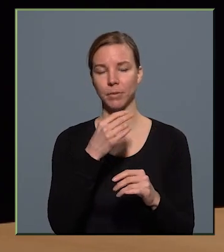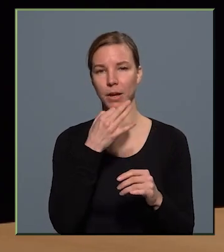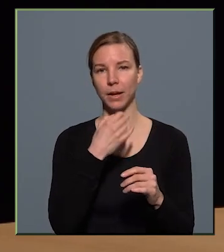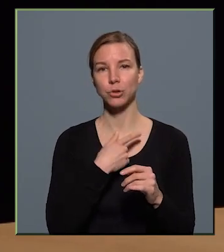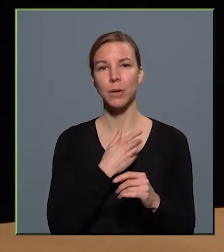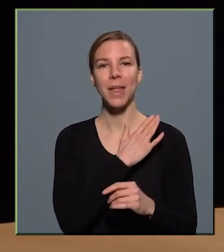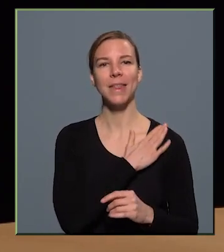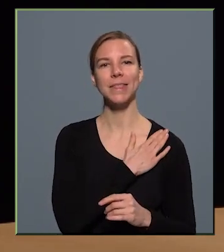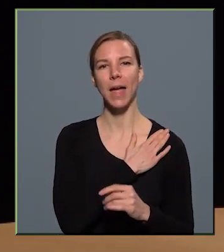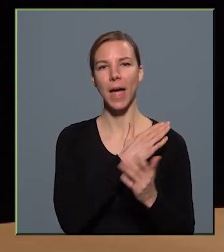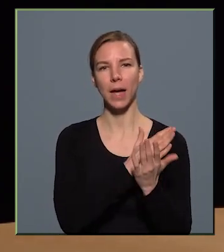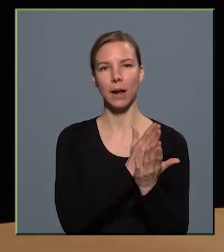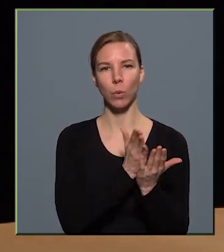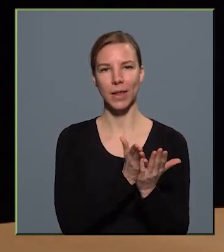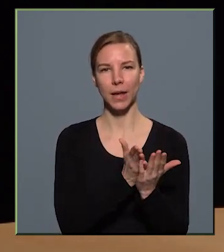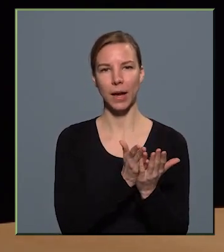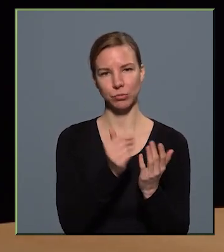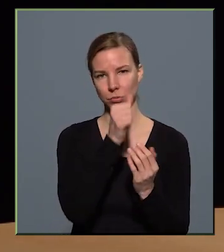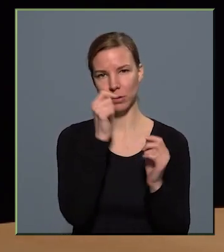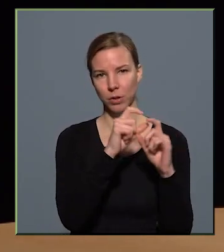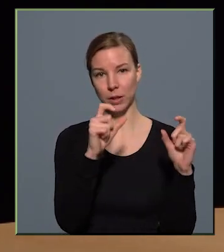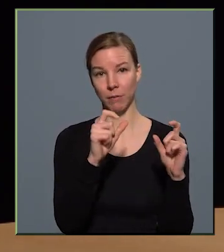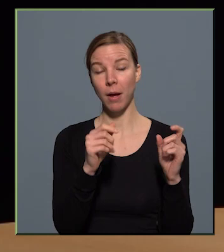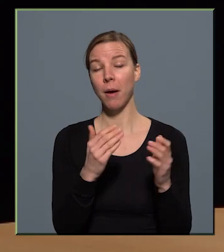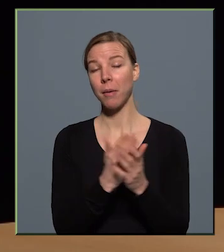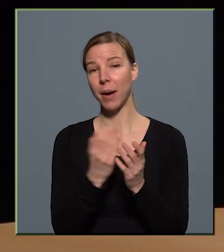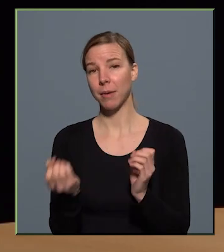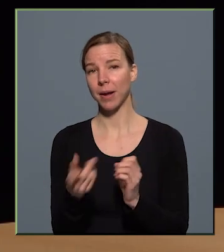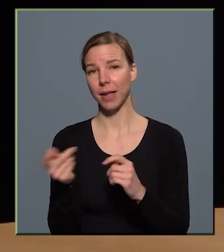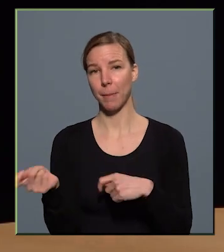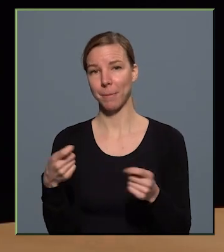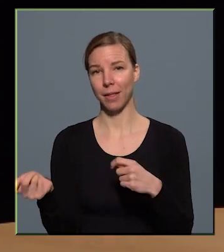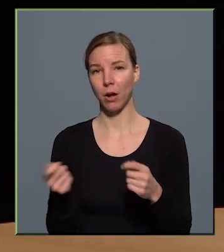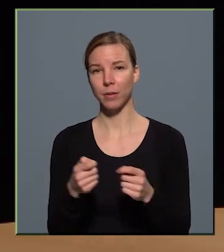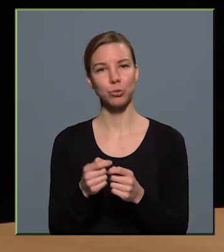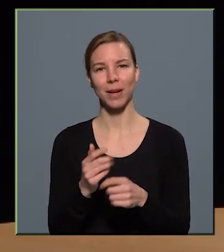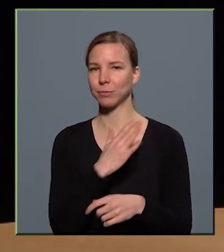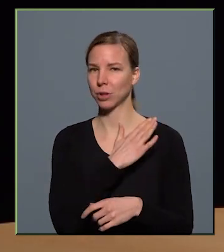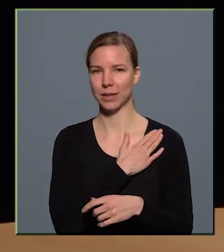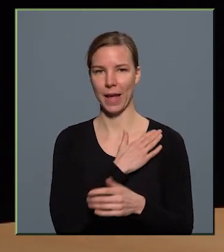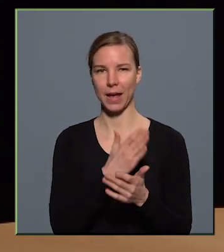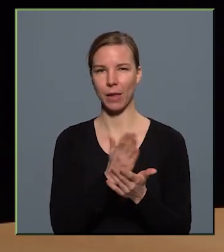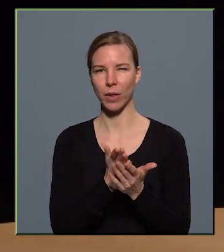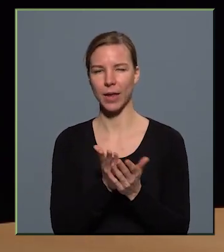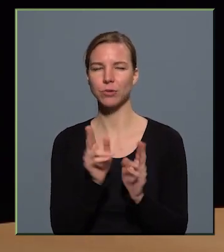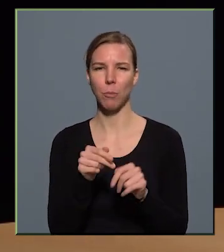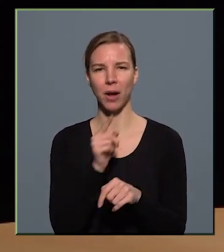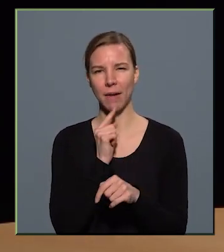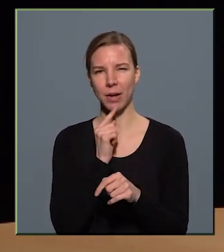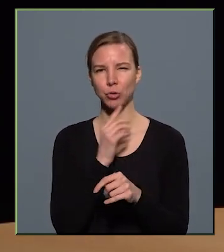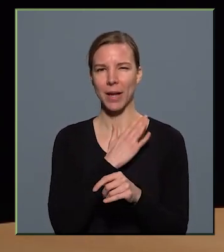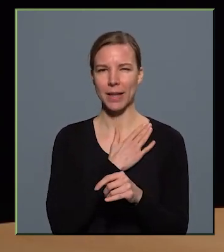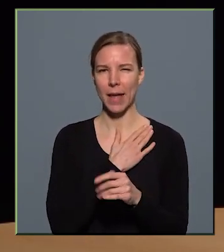teherelosztásnak hívták ezt régen. Miután a piac is megjelent, ez ma már nem csak teherelosztás, hanem sőt egyre kevésbé az, egyre